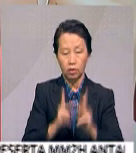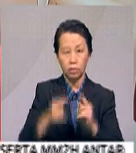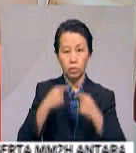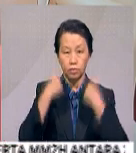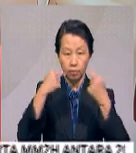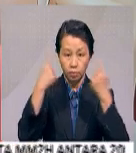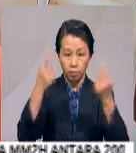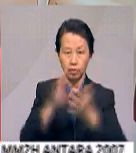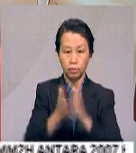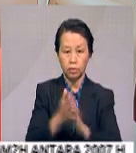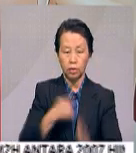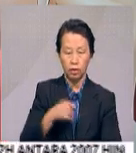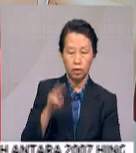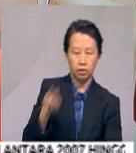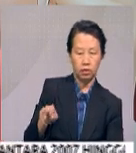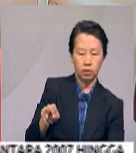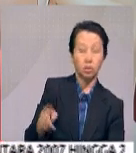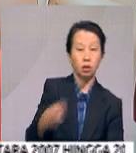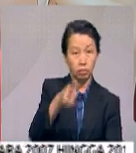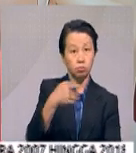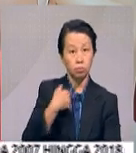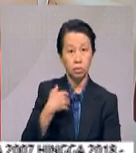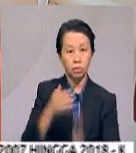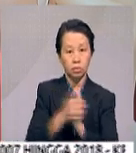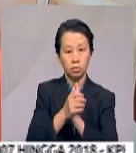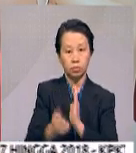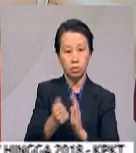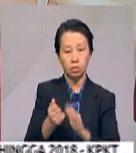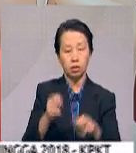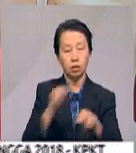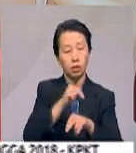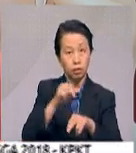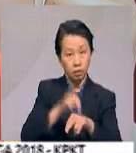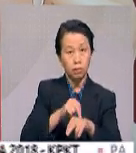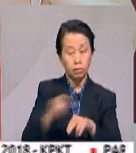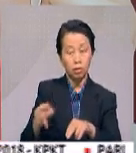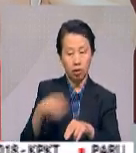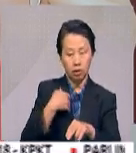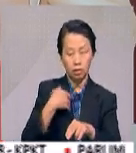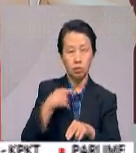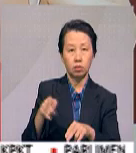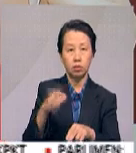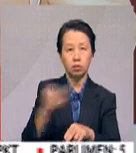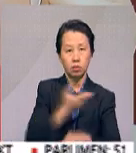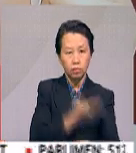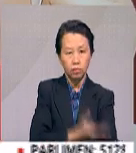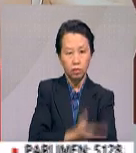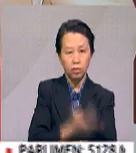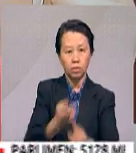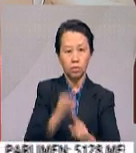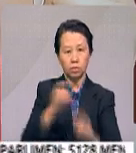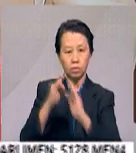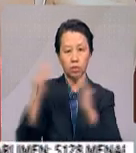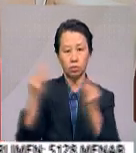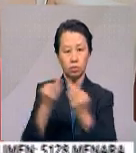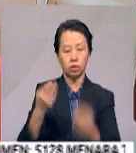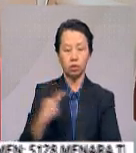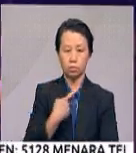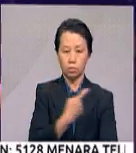berjaya. So saya lihat dia memang dia ada bakat semula jadi yang diwarisi daripada keluarga